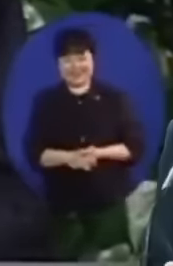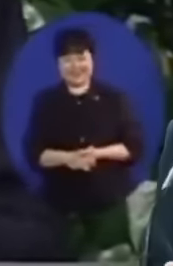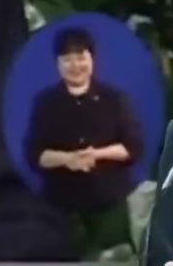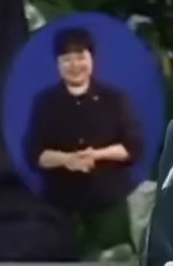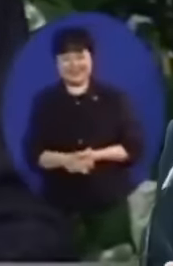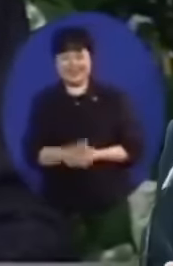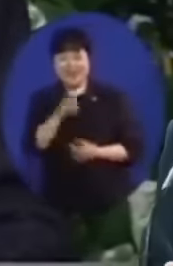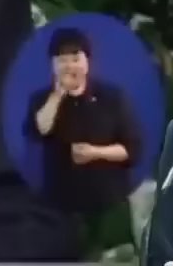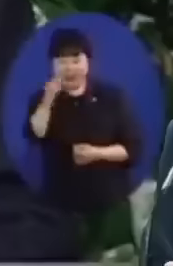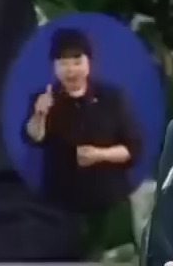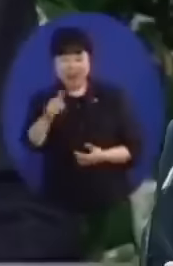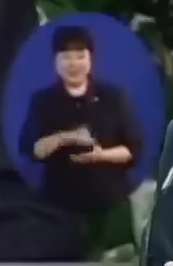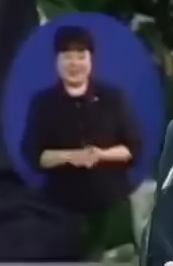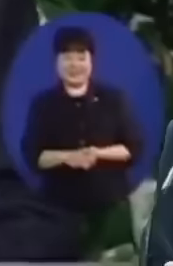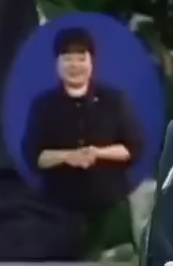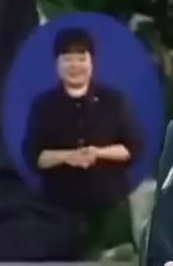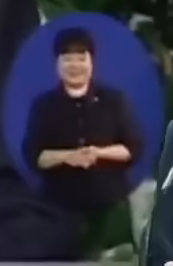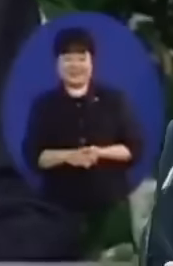절대로